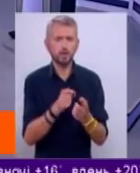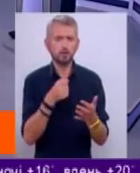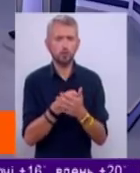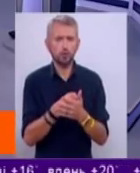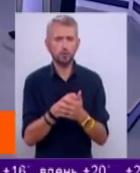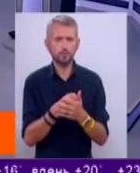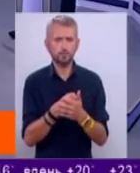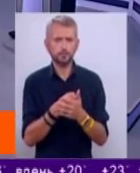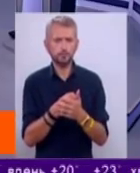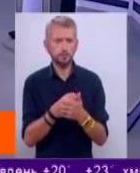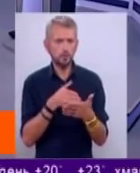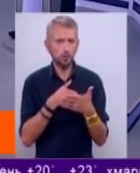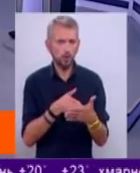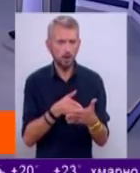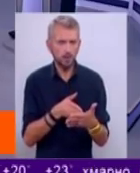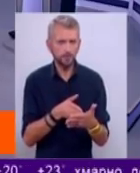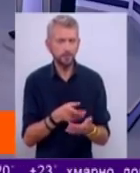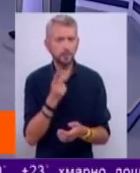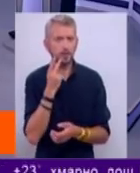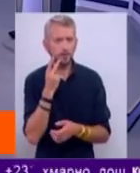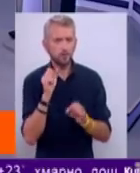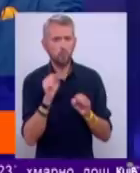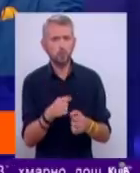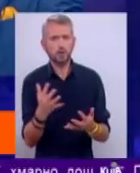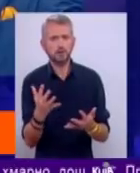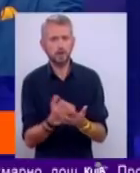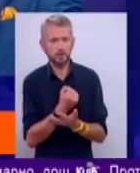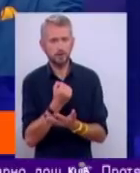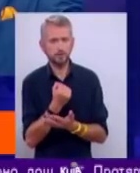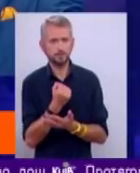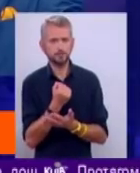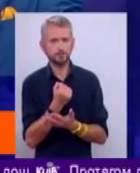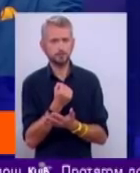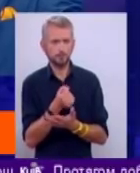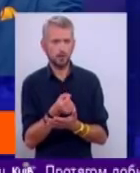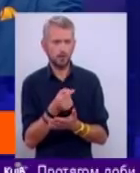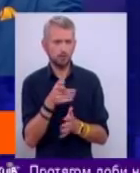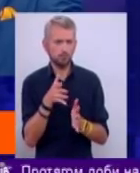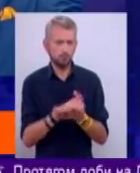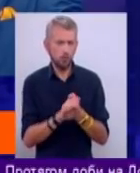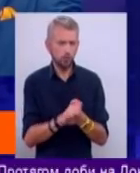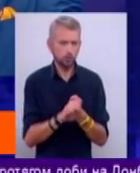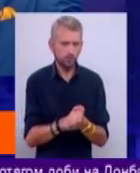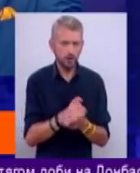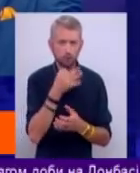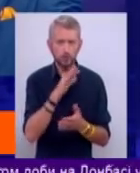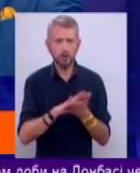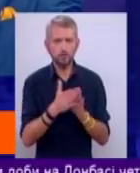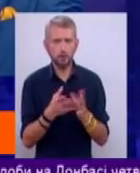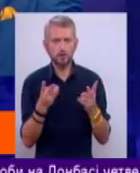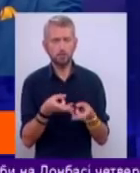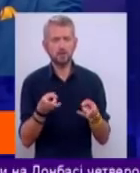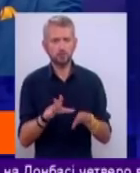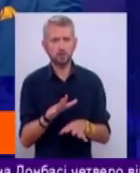вже там тупика. Тобто завжди можна знайти порозуміння. В будь-якій ситуації треба